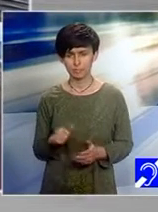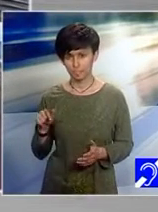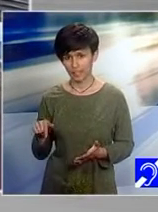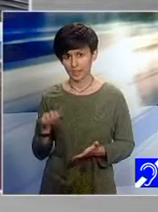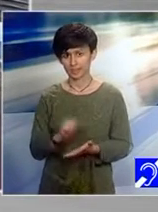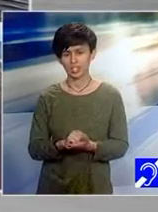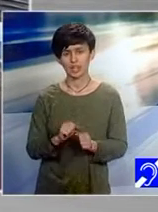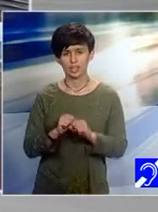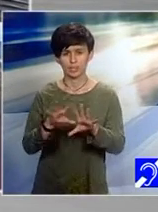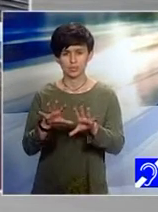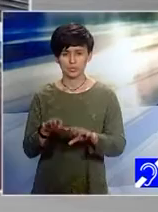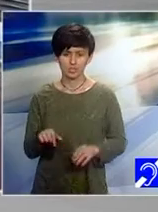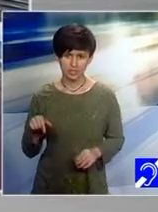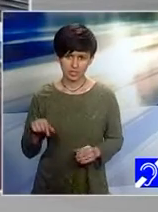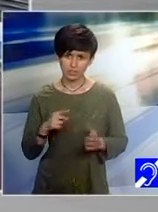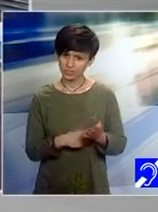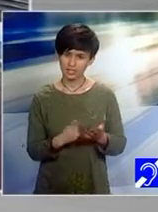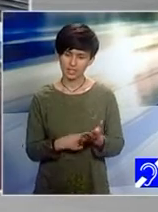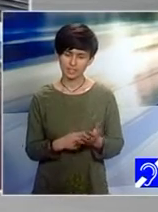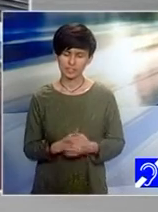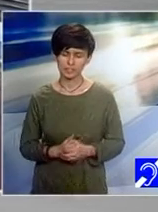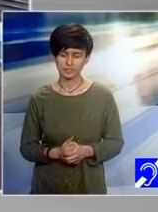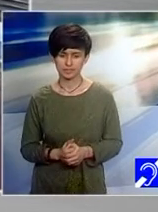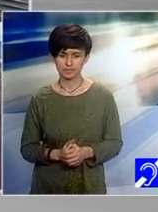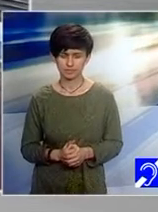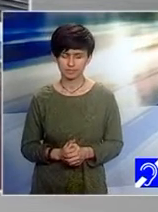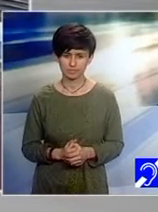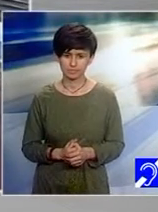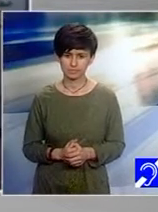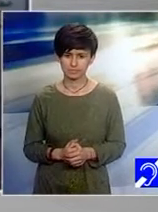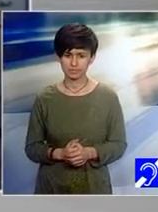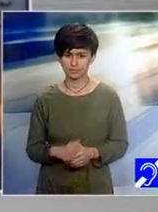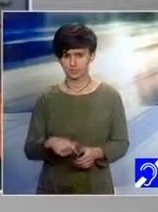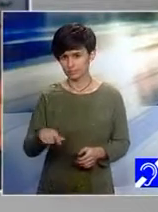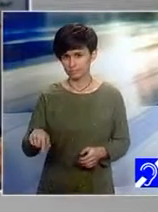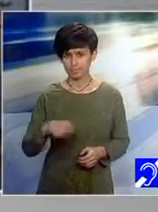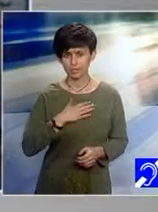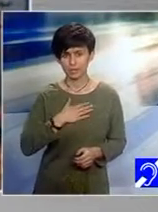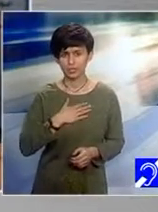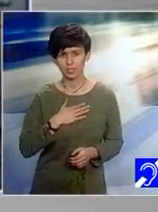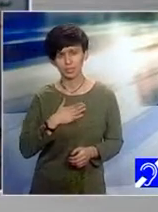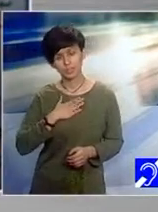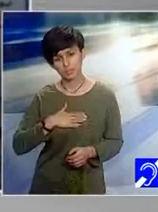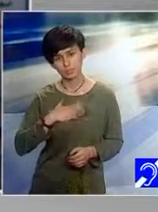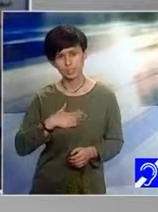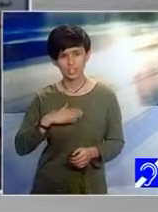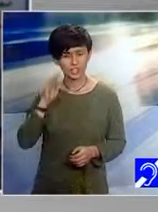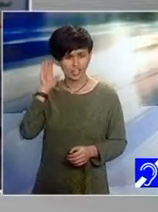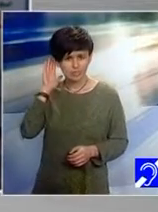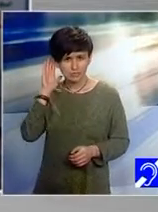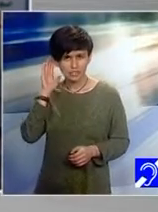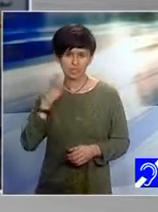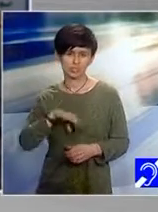foarte puțini dintre ei. Și am avut plăcerea să ascultăm familia